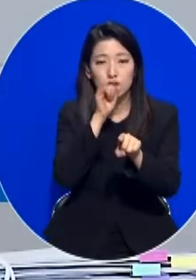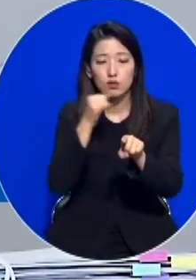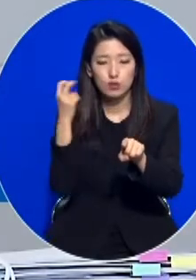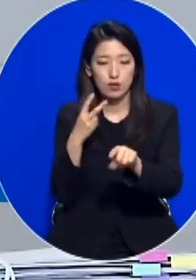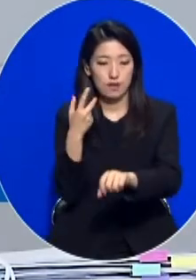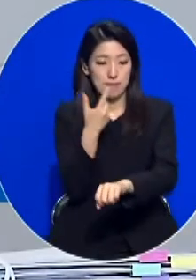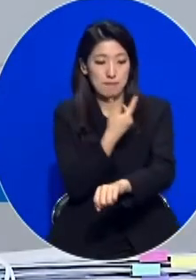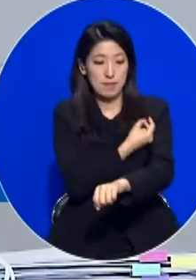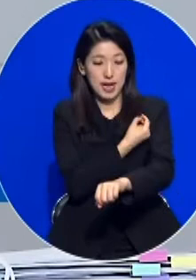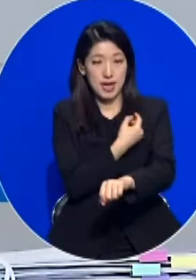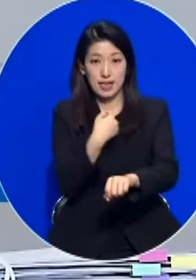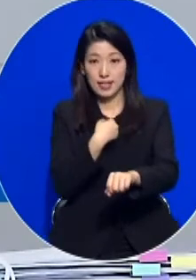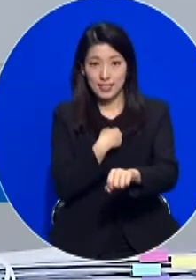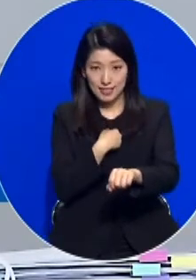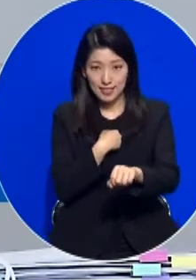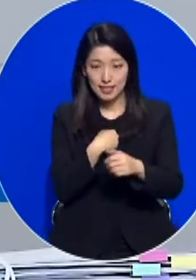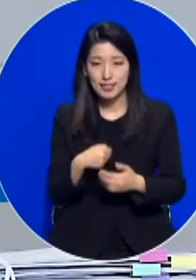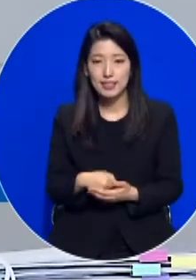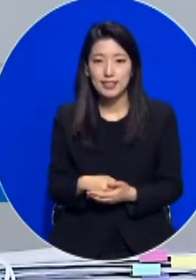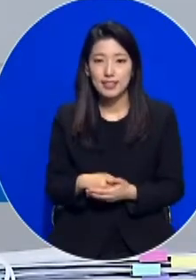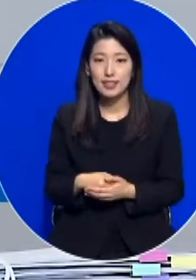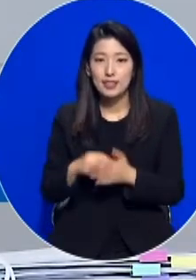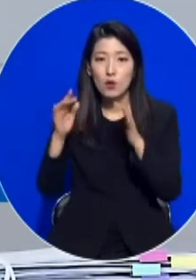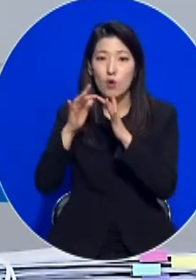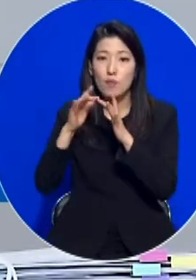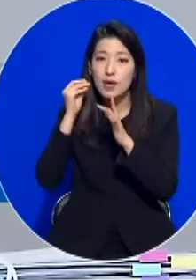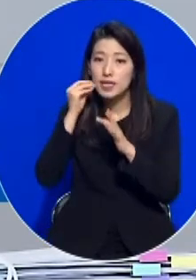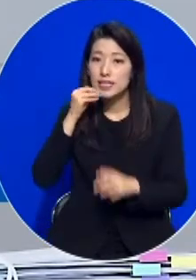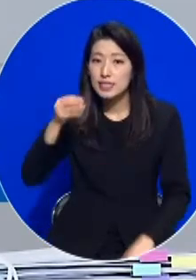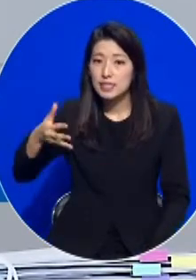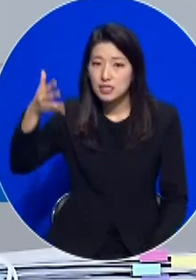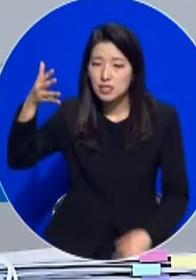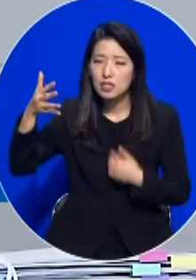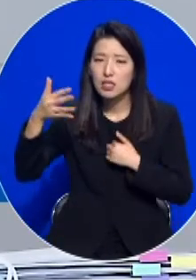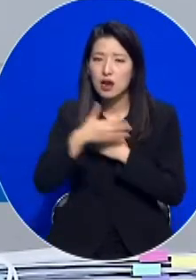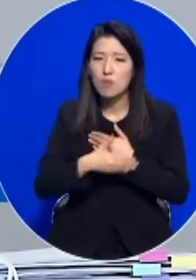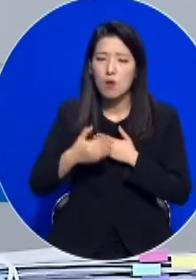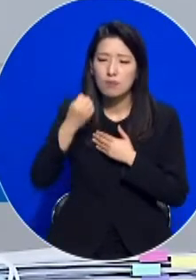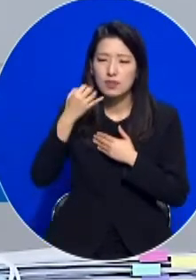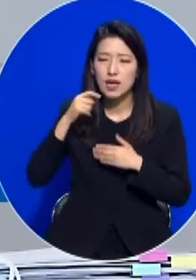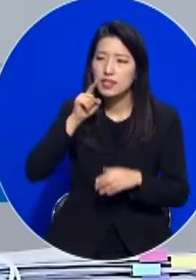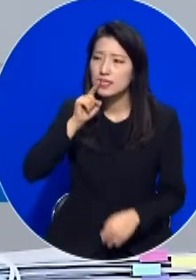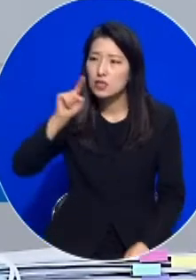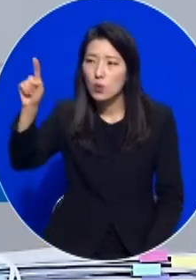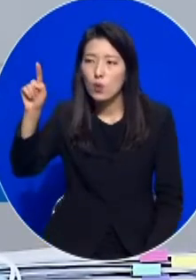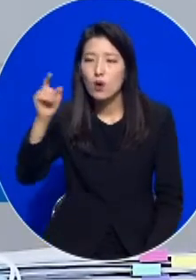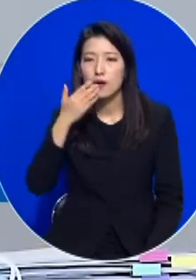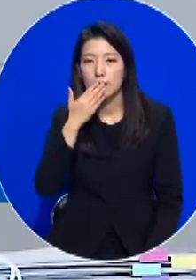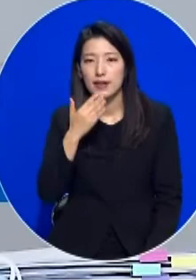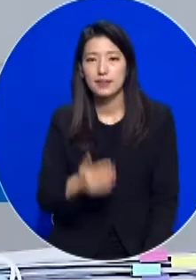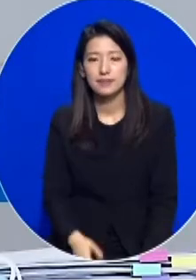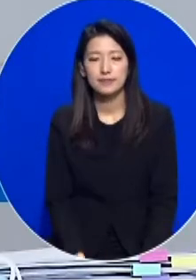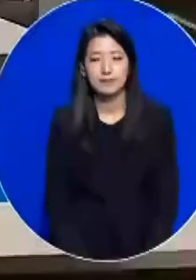접종을 받으시는 분은 예방접종 도우미 누리집을 통해 이상 반응을 신고하실 수 있습니다.